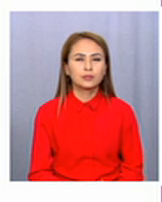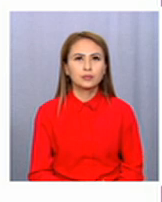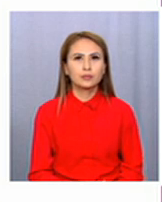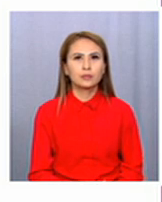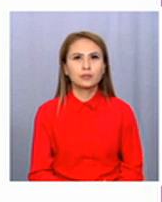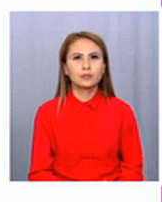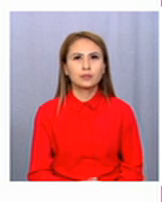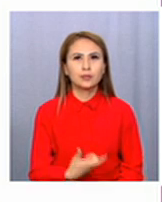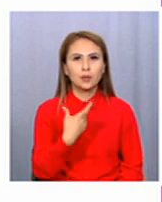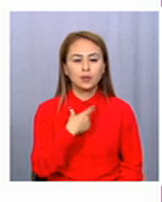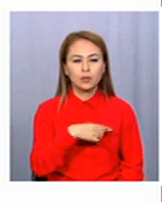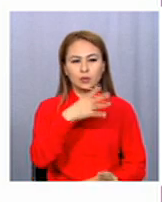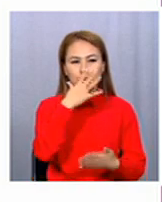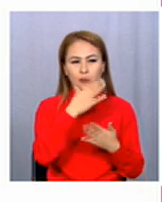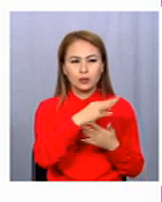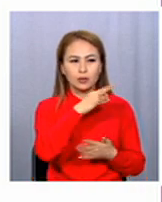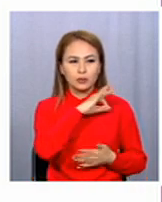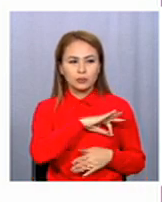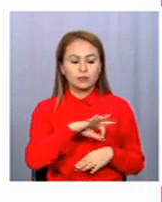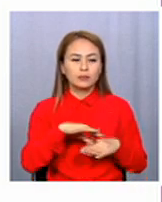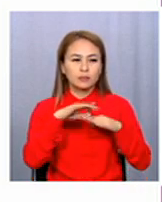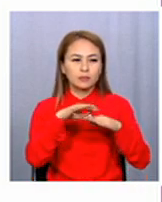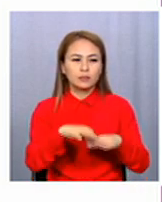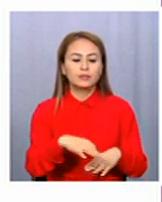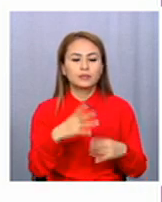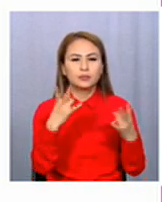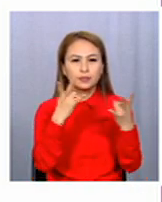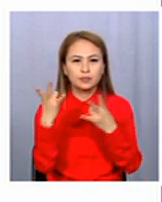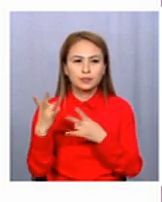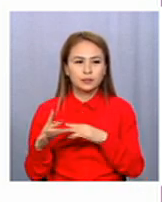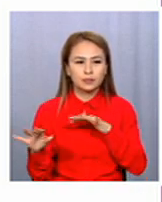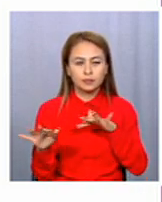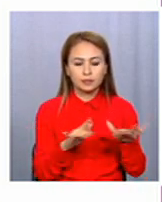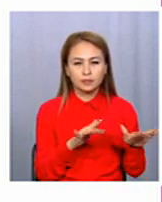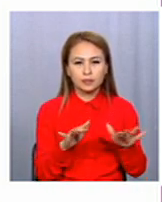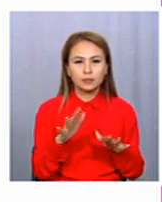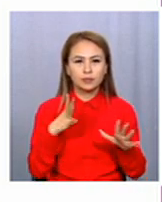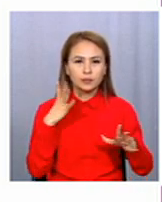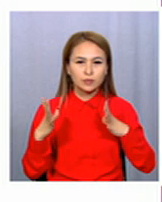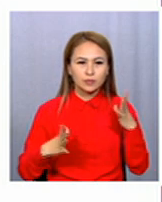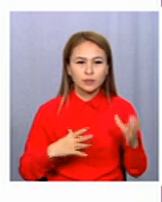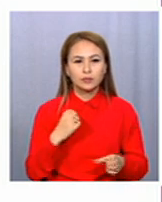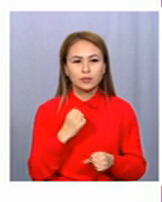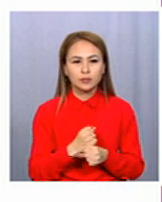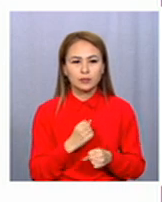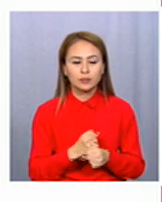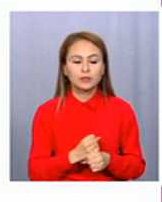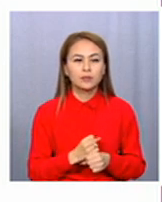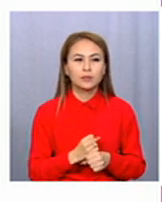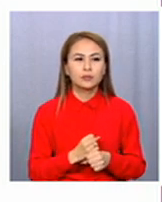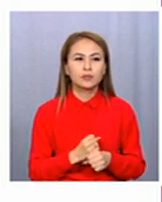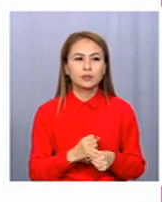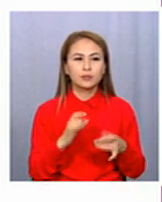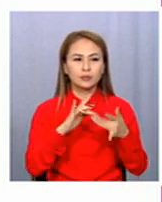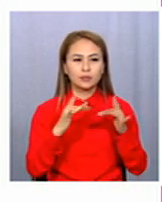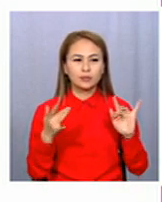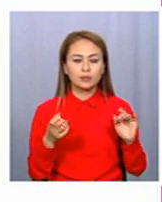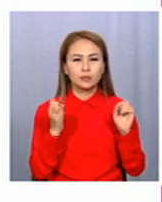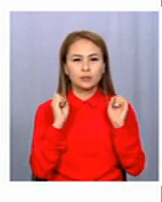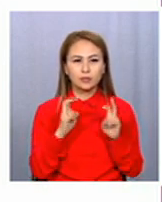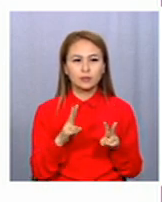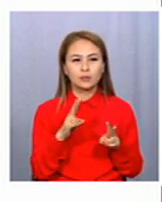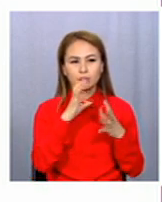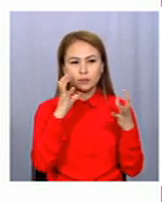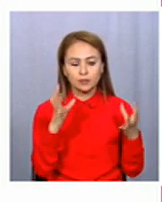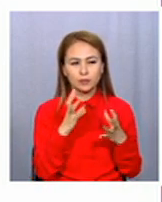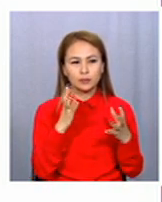өз уақытымызды тиімді пайдаланып, тиісті қимыл қозғалысы бар жаттығулар жасап, интернеттегі қауіпсіз ережелерін сақтап,